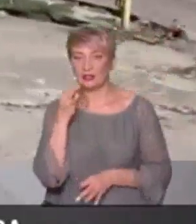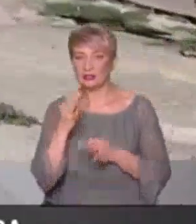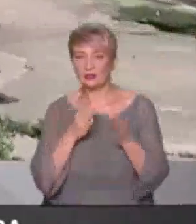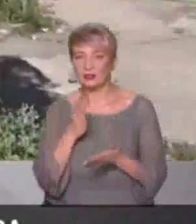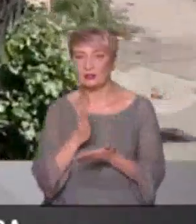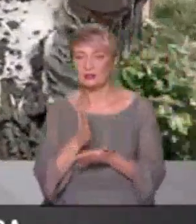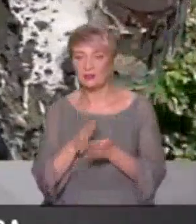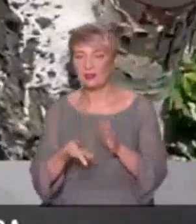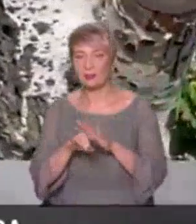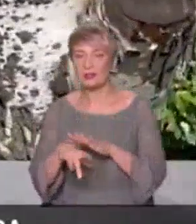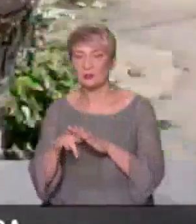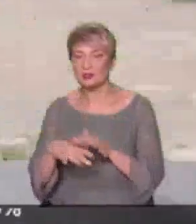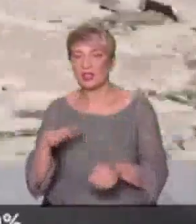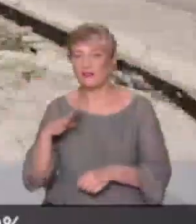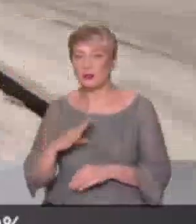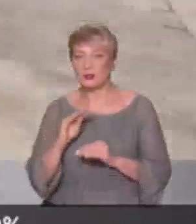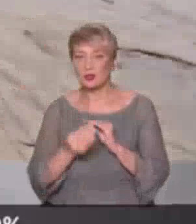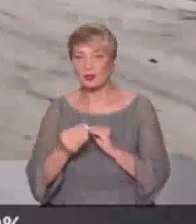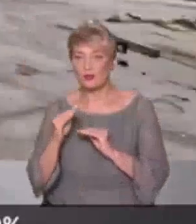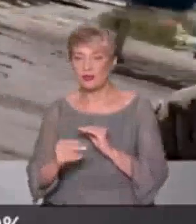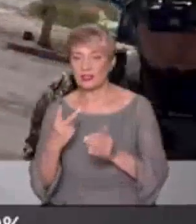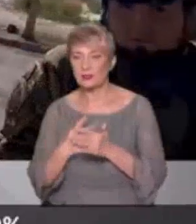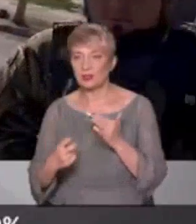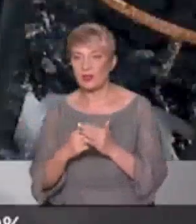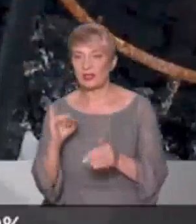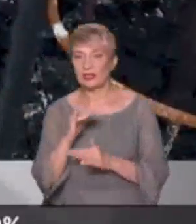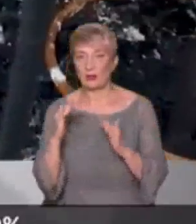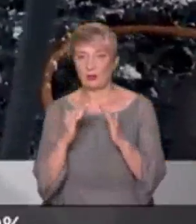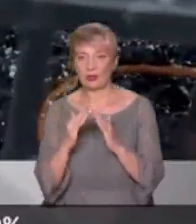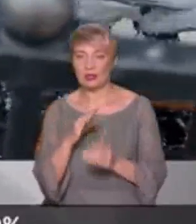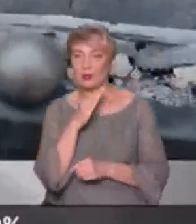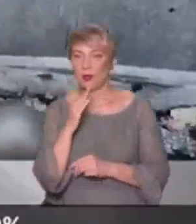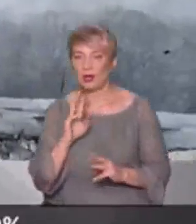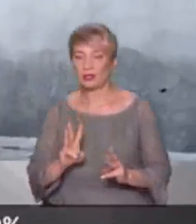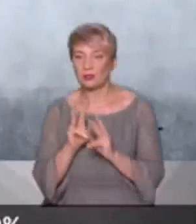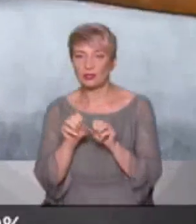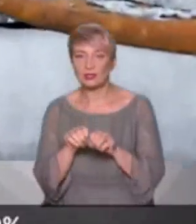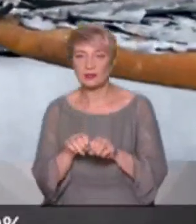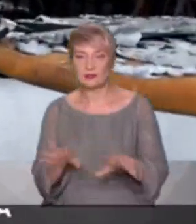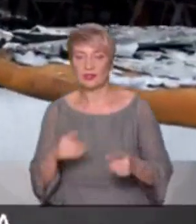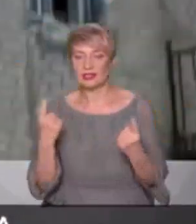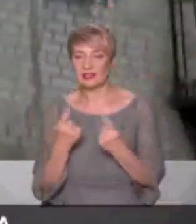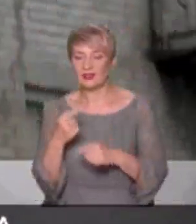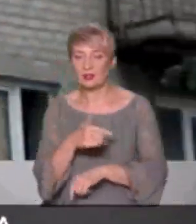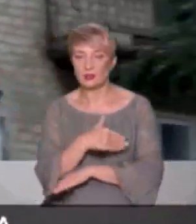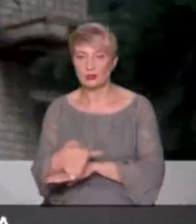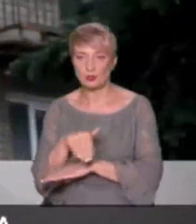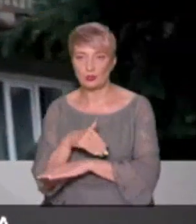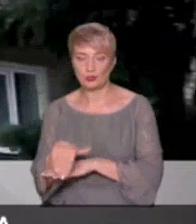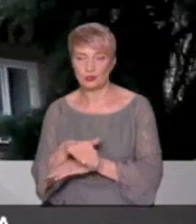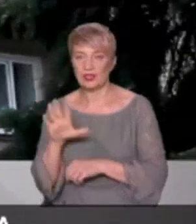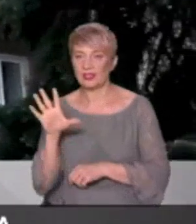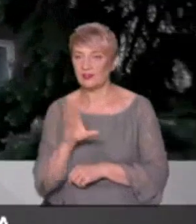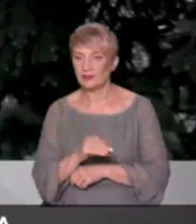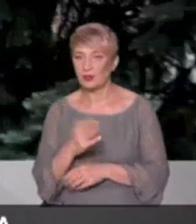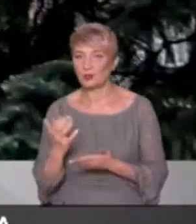під обстрілами, вони вимушені ховатись в підвалах і будинках, і от багато пожеж охоплюють цивільну інфраструктуру, не все вдається загасити,